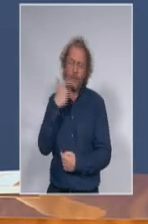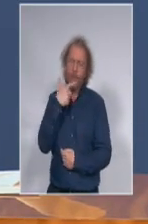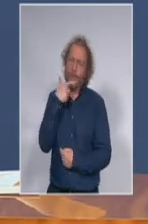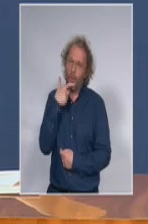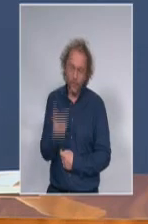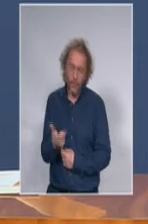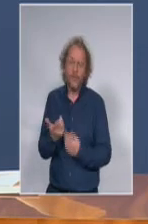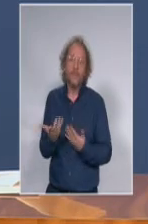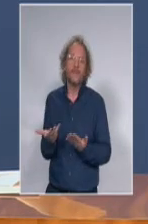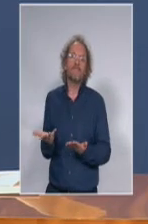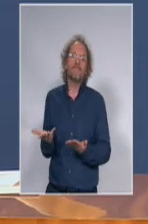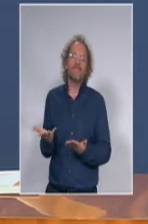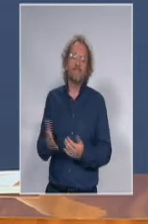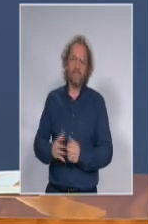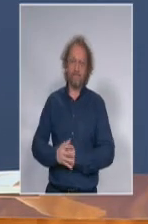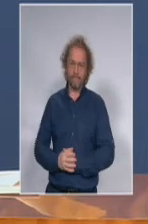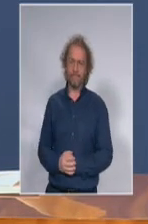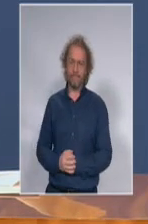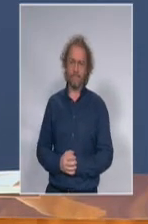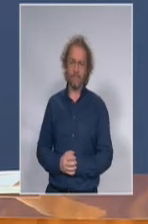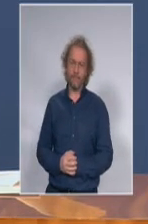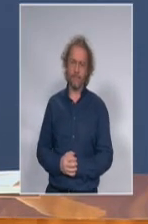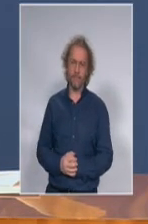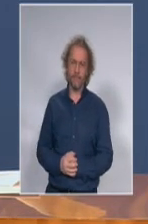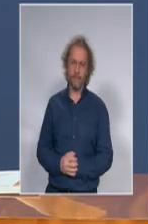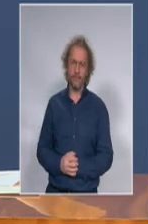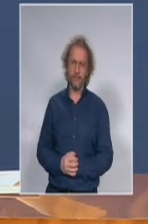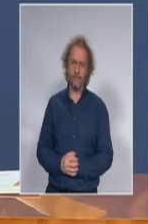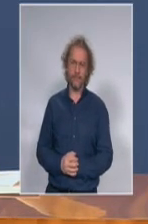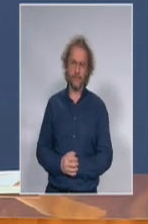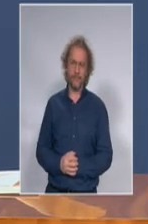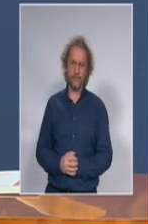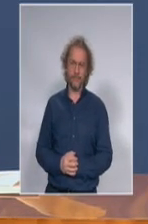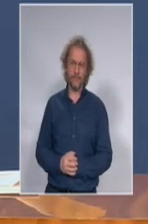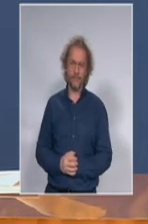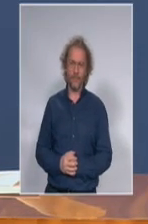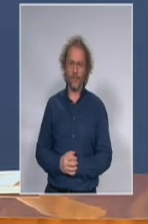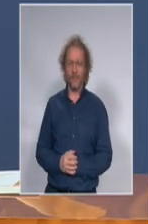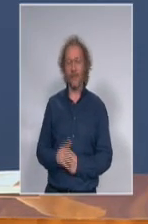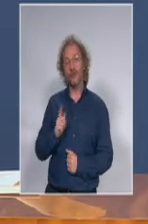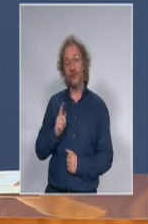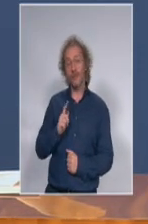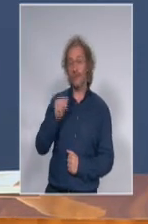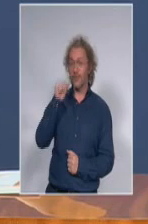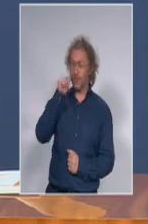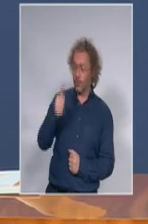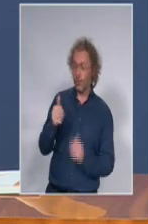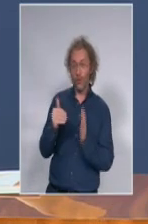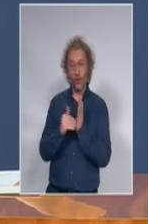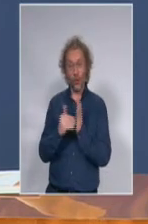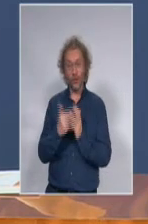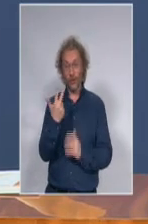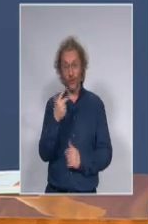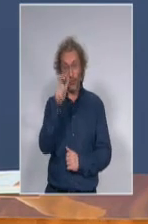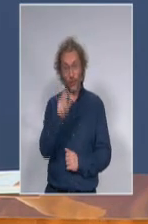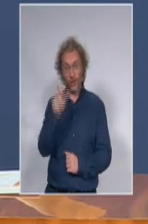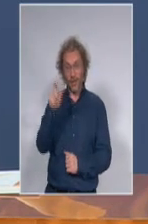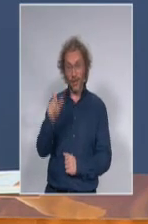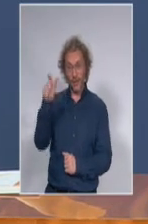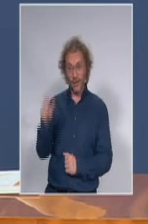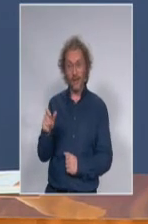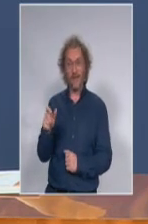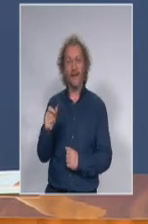Još troje lica očekujemo sutra da budu pušteni ako bude drugi put potvrđen negativni